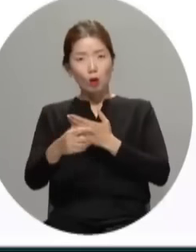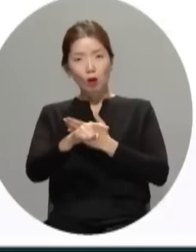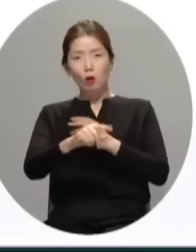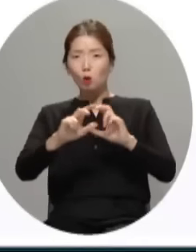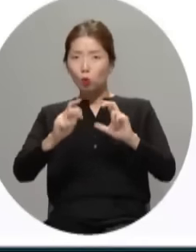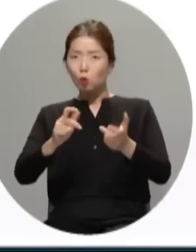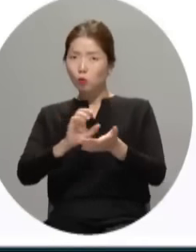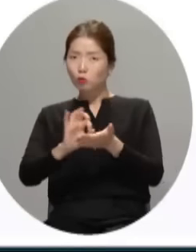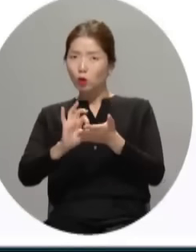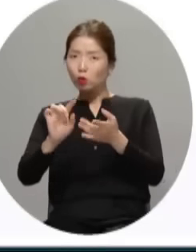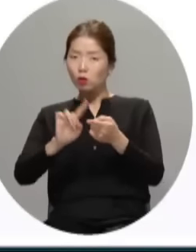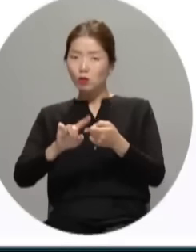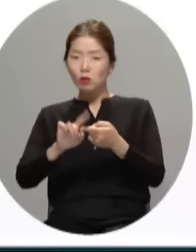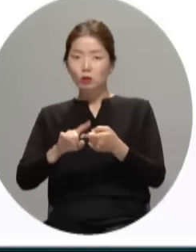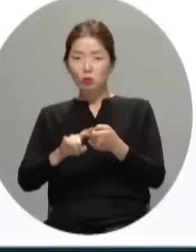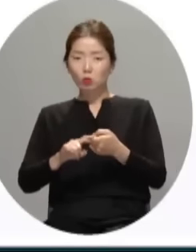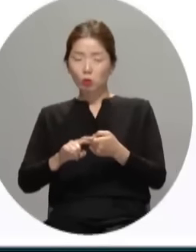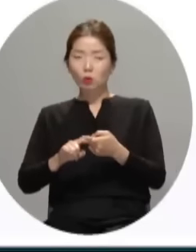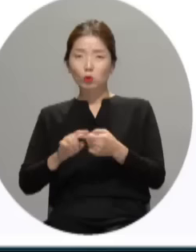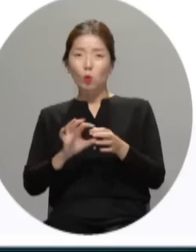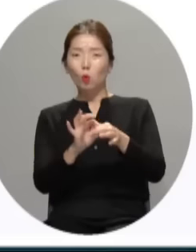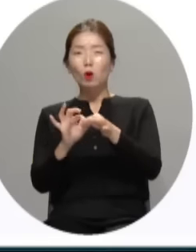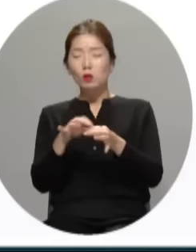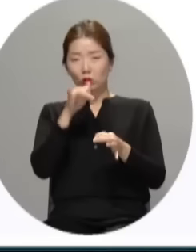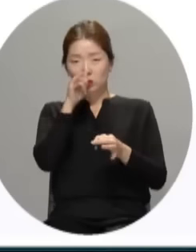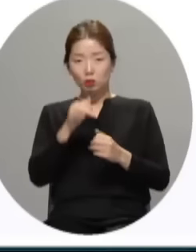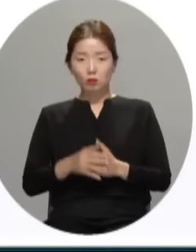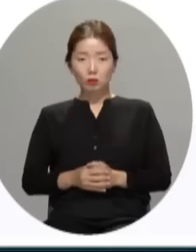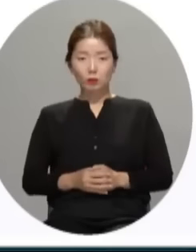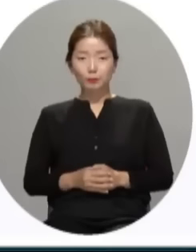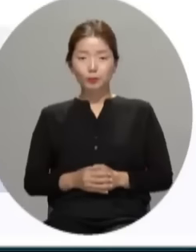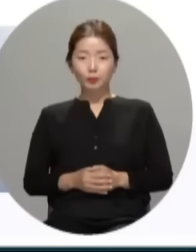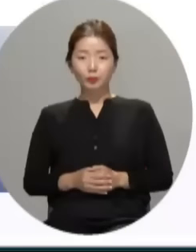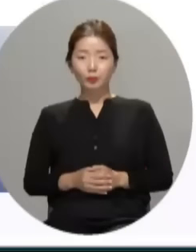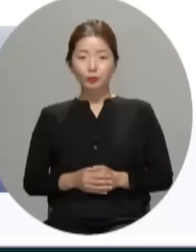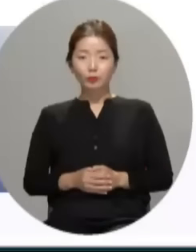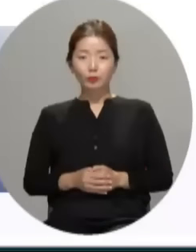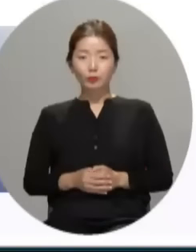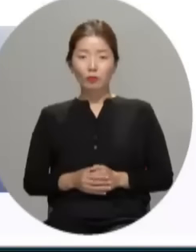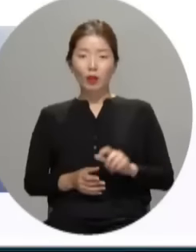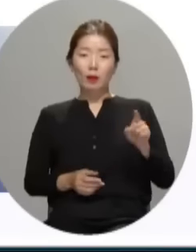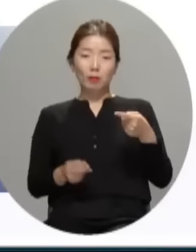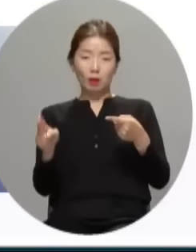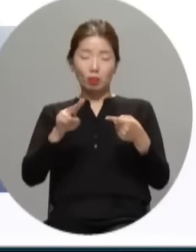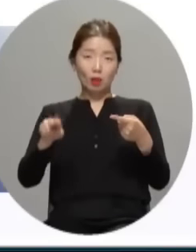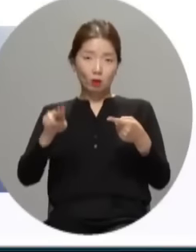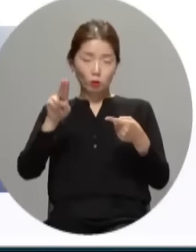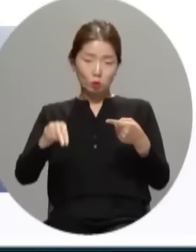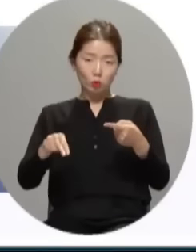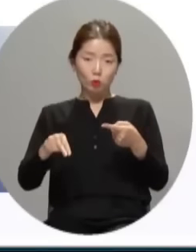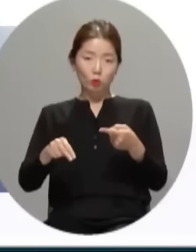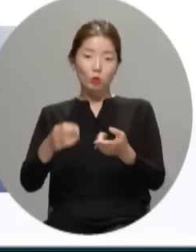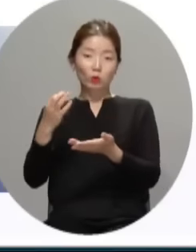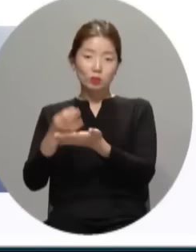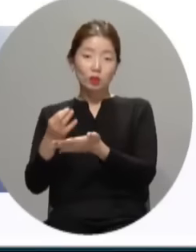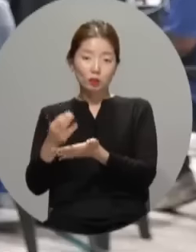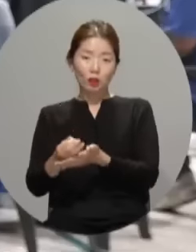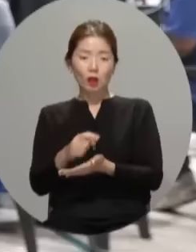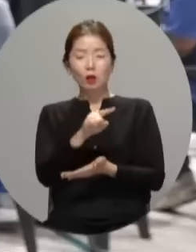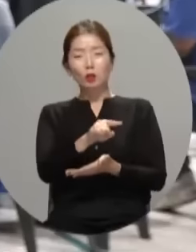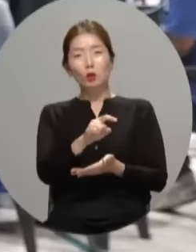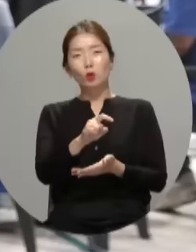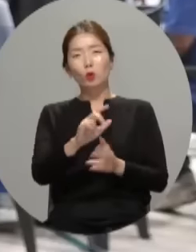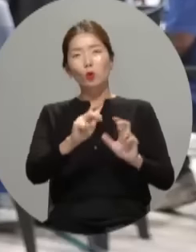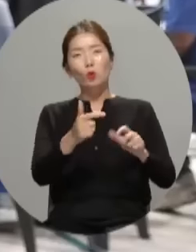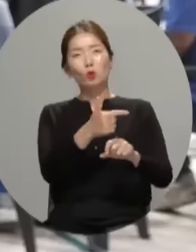공인구 사용을 강제하고 있습니다. Camping drone balls are very expensive and Chinese are very cheap. Like